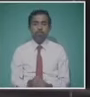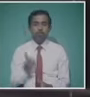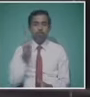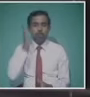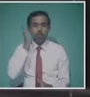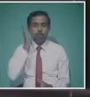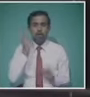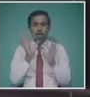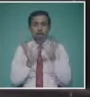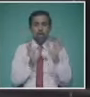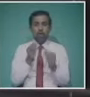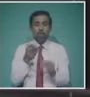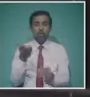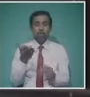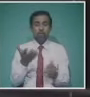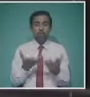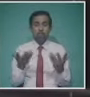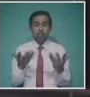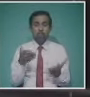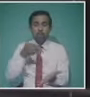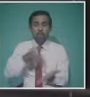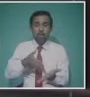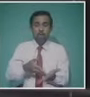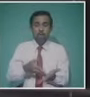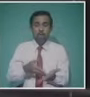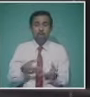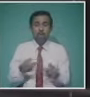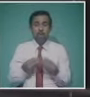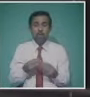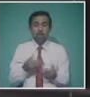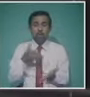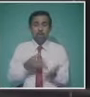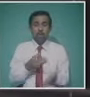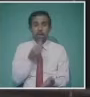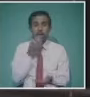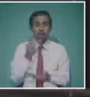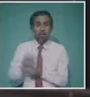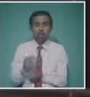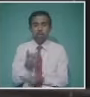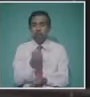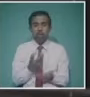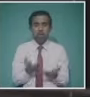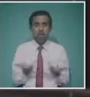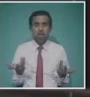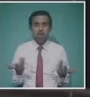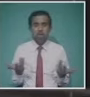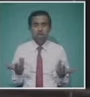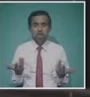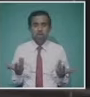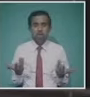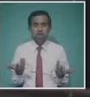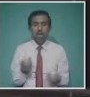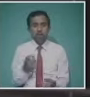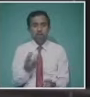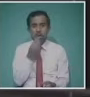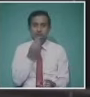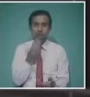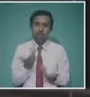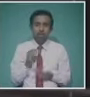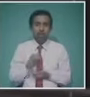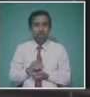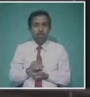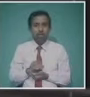ඉංග්‍රීසියෙන් කියමනක් තියෙනවනේ you can't have the cake and eat it කියලා කේක් කන්නයි තියාගන්නයි දෙකක් බෑ එක කන්න ඕනේ එක